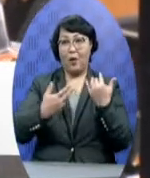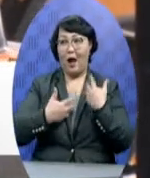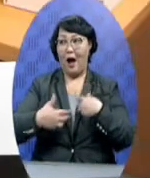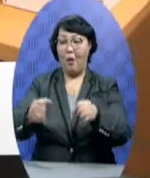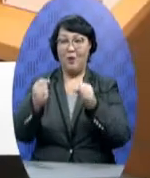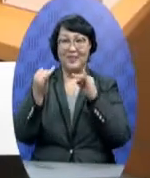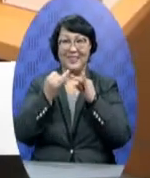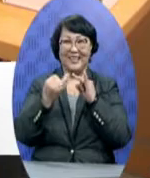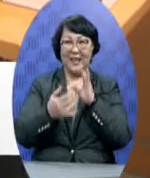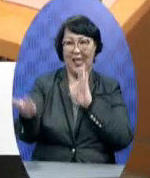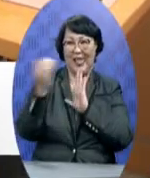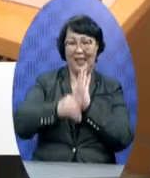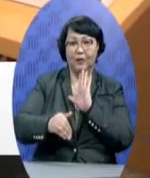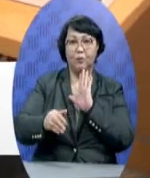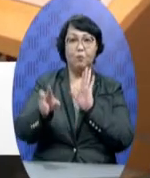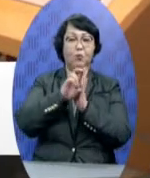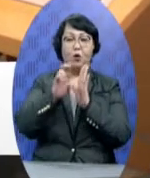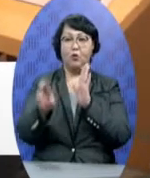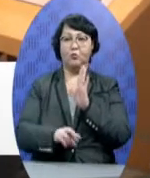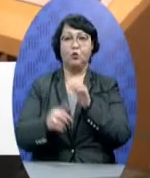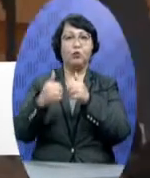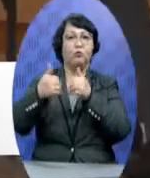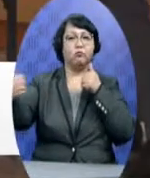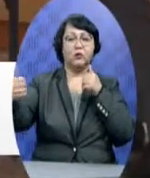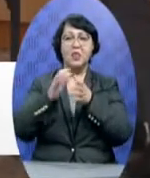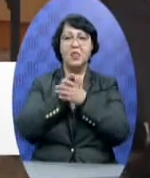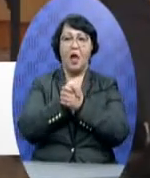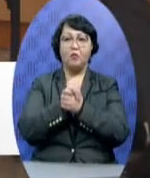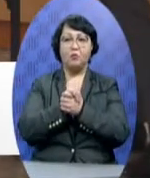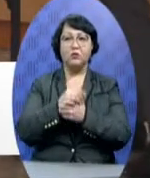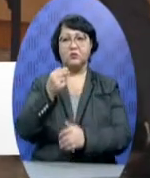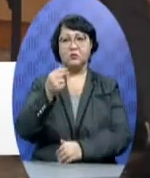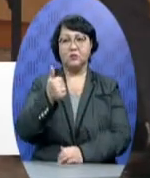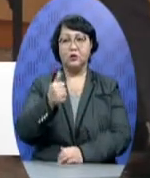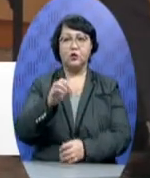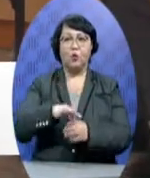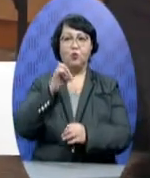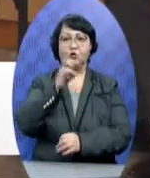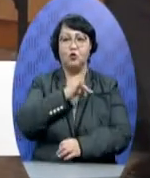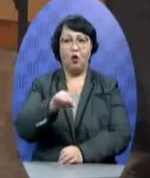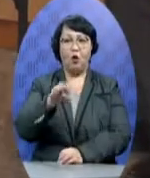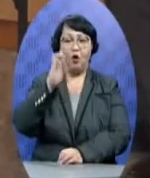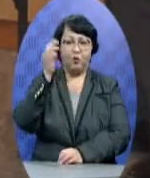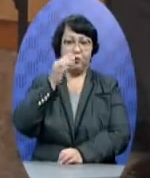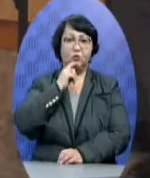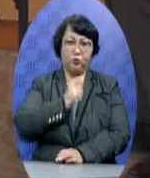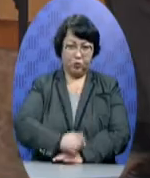цахим халдлагт өртөх боломжгүй найдвартай гэдгийг сонгуулийн ерөнхий хороо тодруулж байлаа.